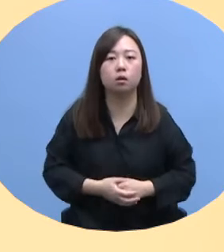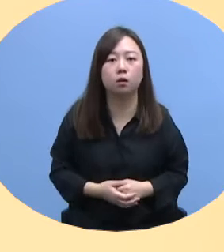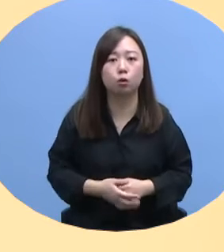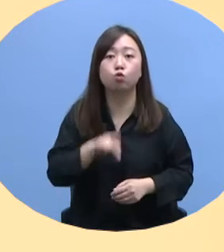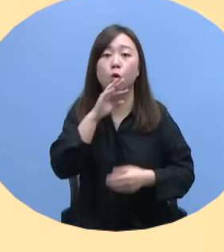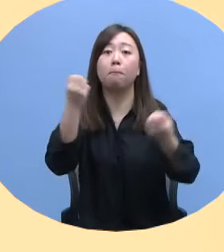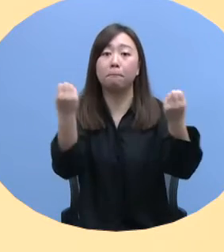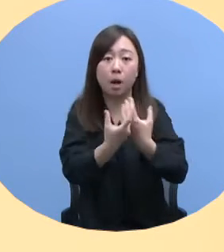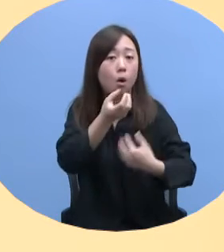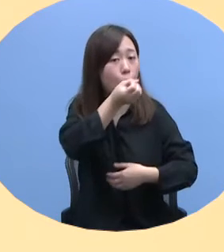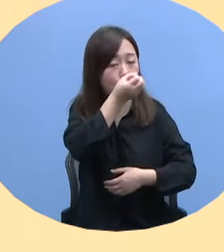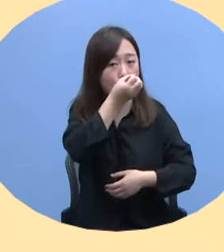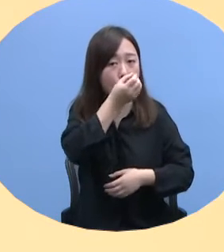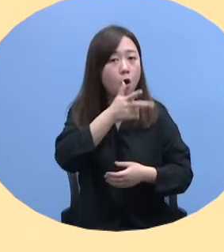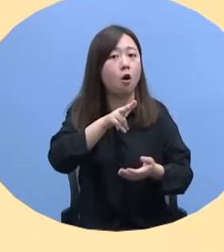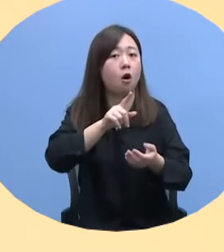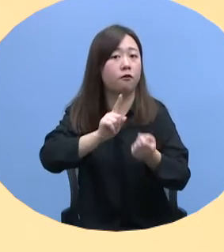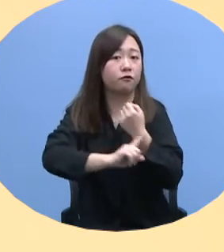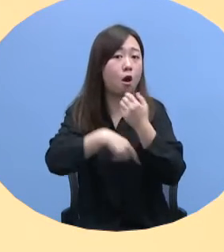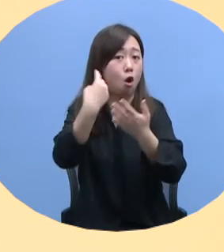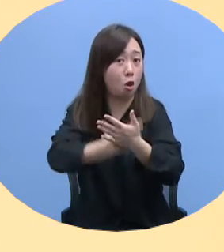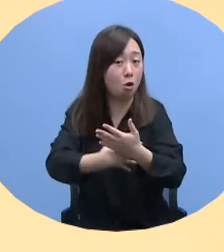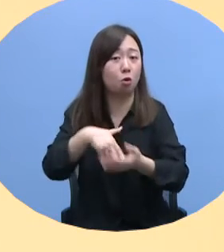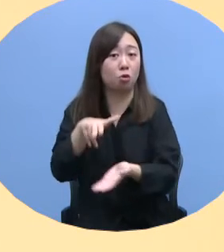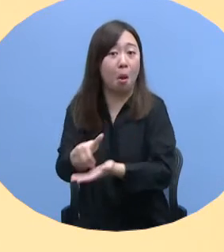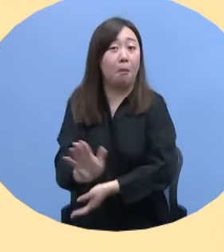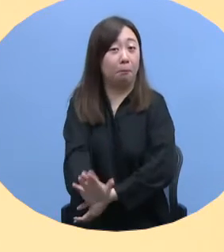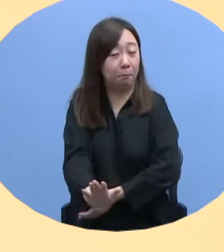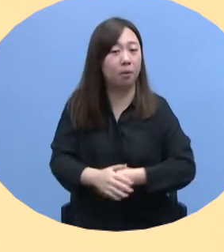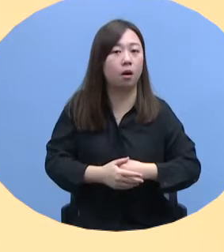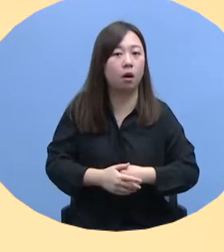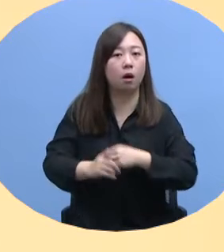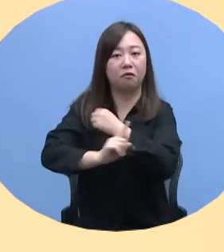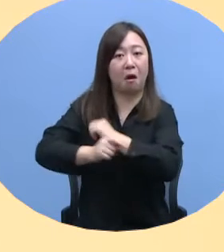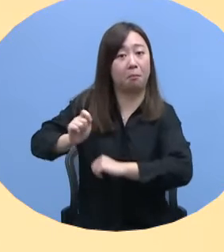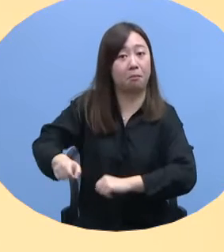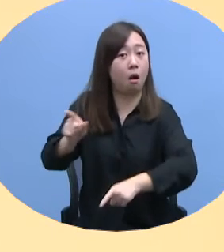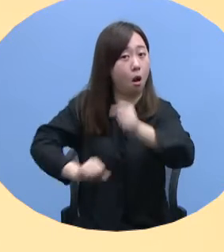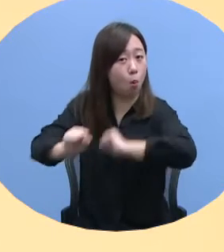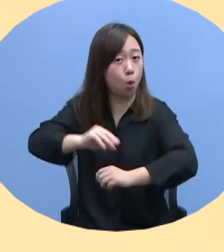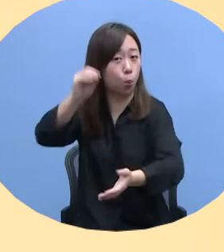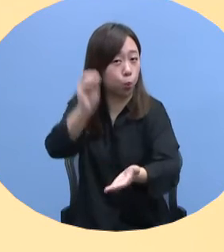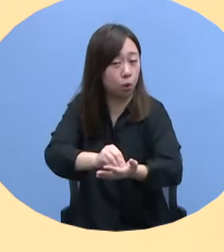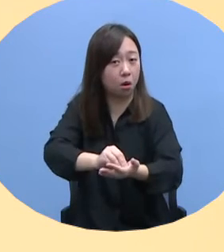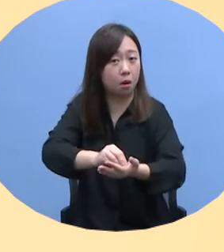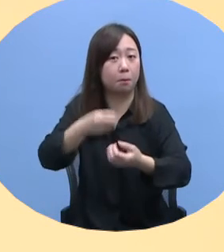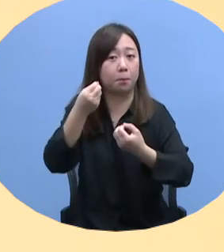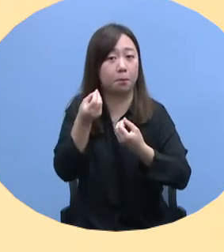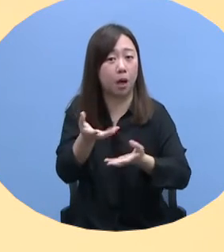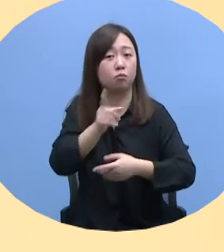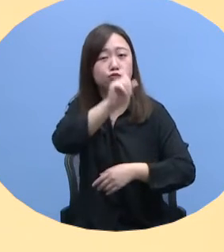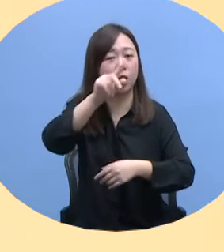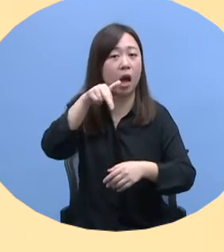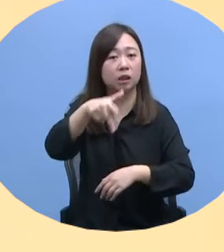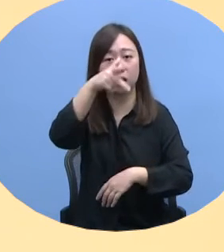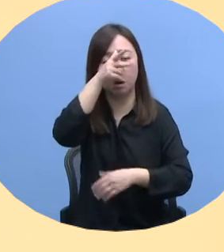的司法獨立不存在，法官的行為決定受到行政機關的干預，